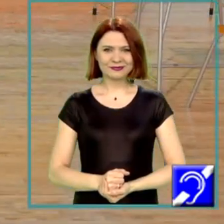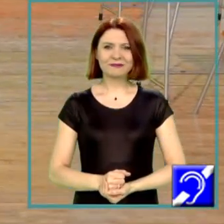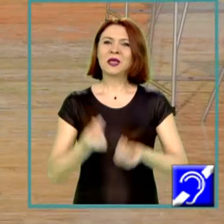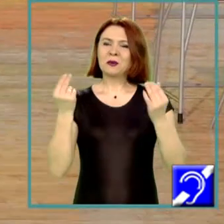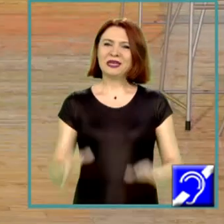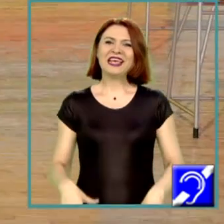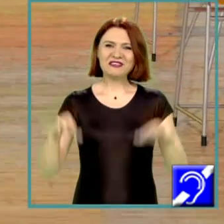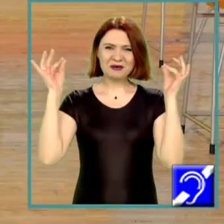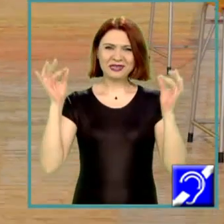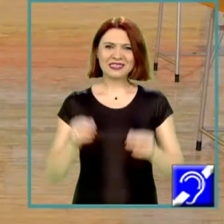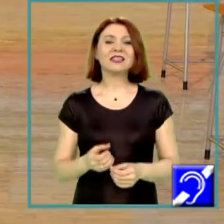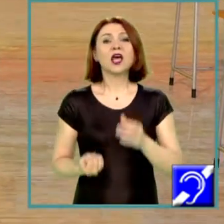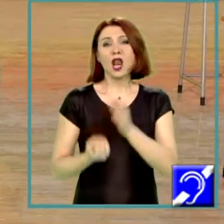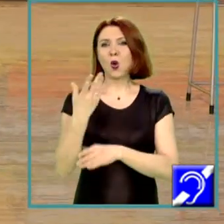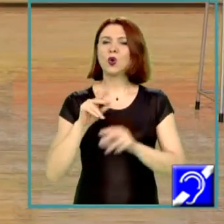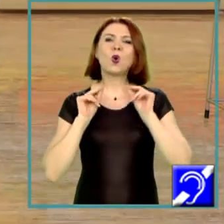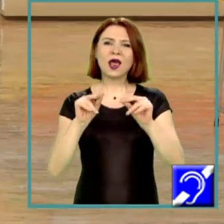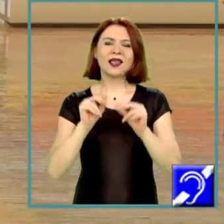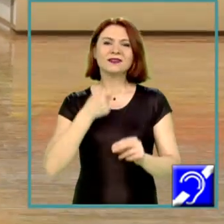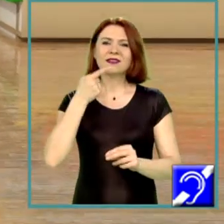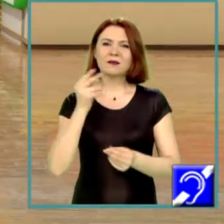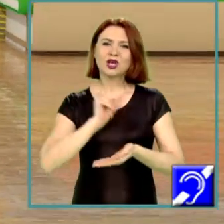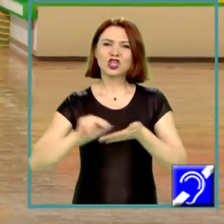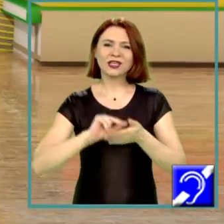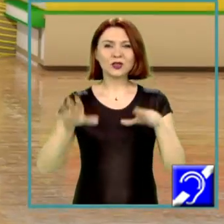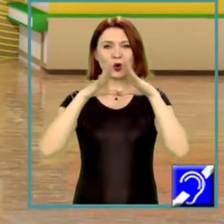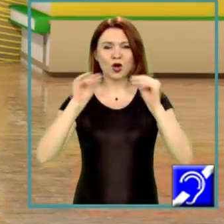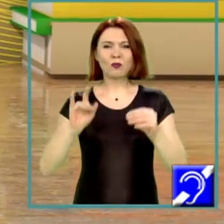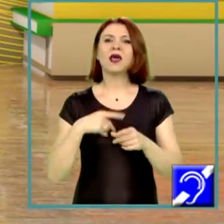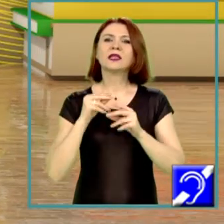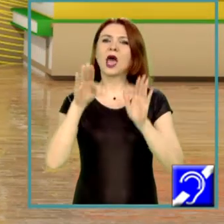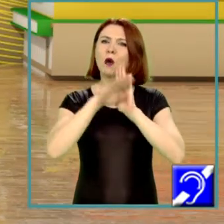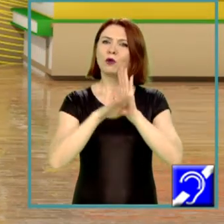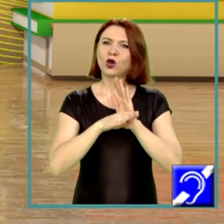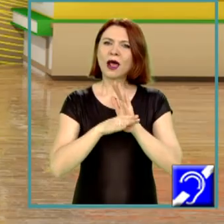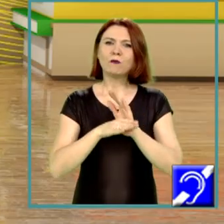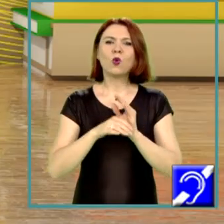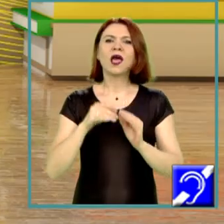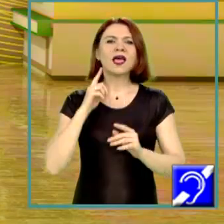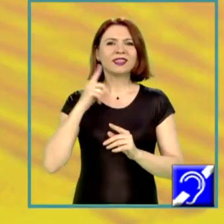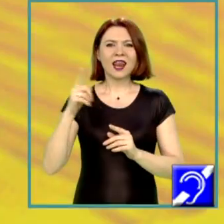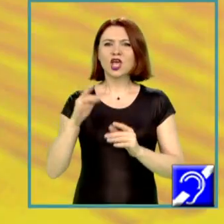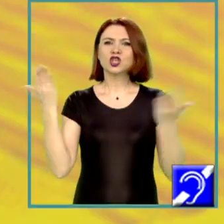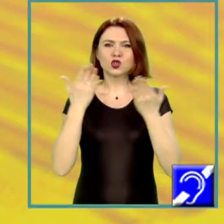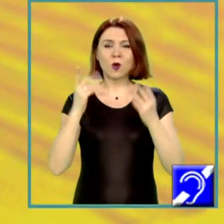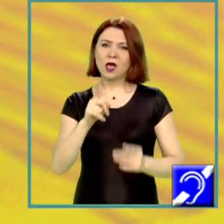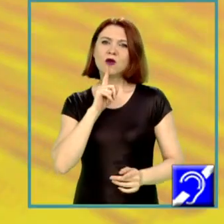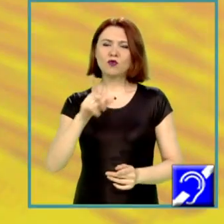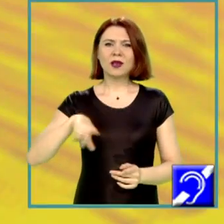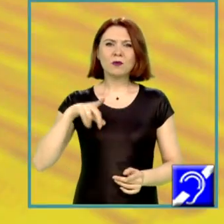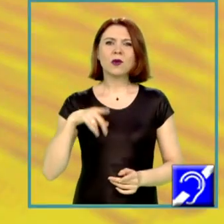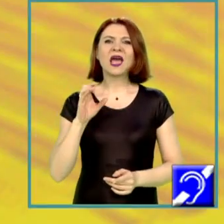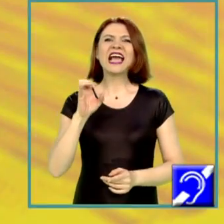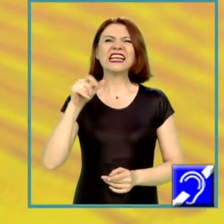bine vam gasit la un nou lecție de limba și literatura română din cadrul programului tele școala Numele meu este